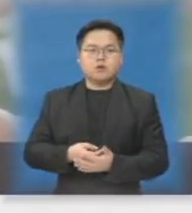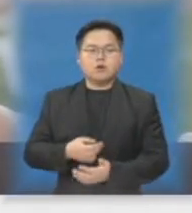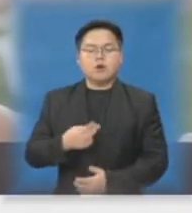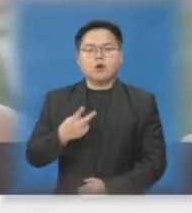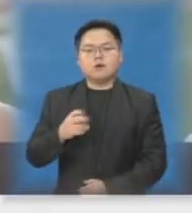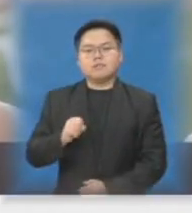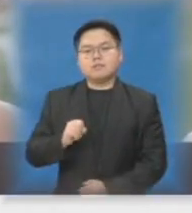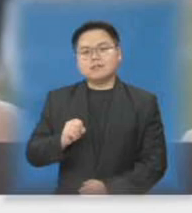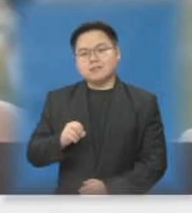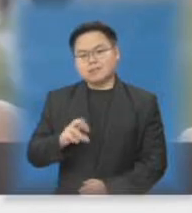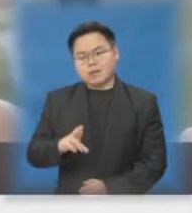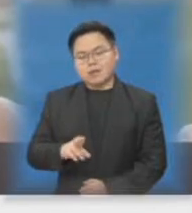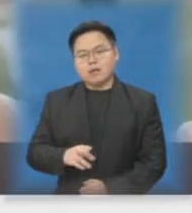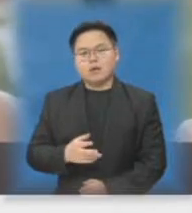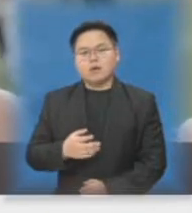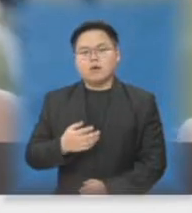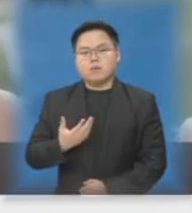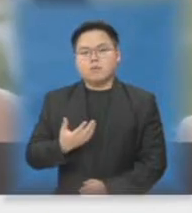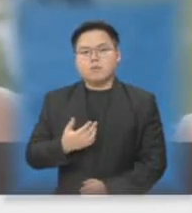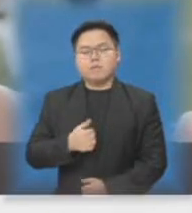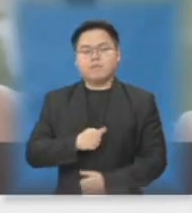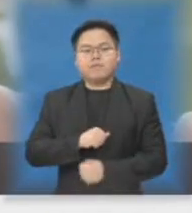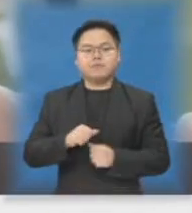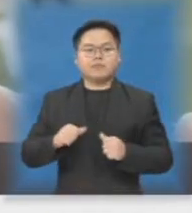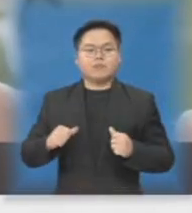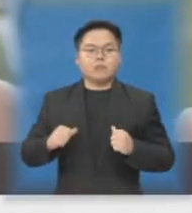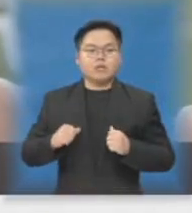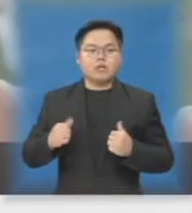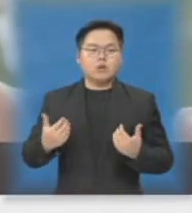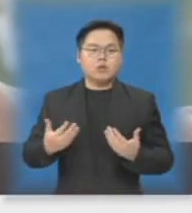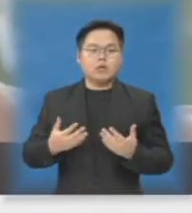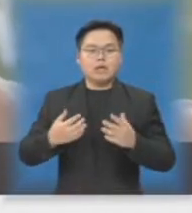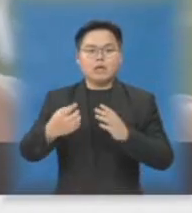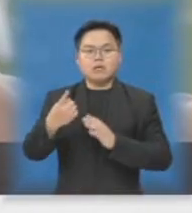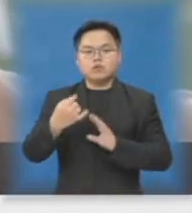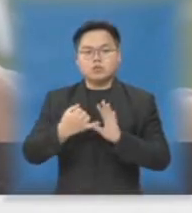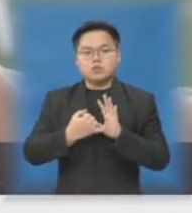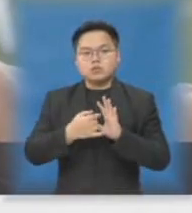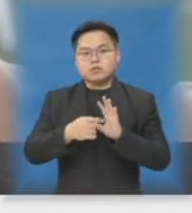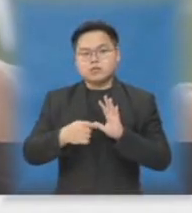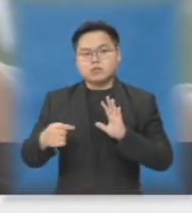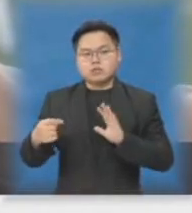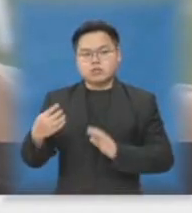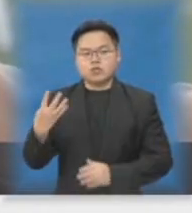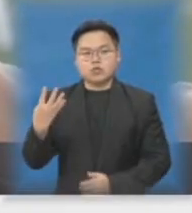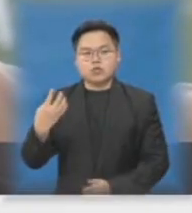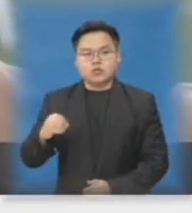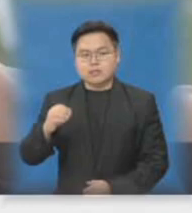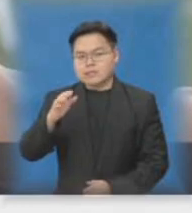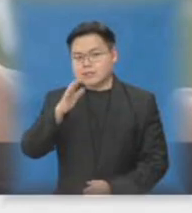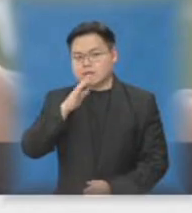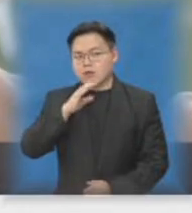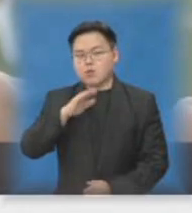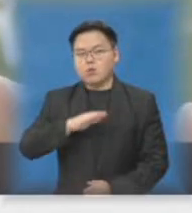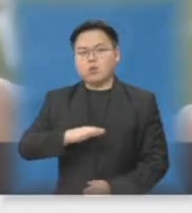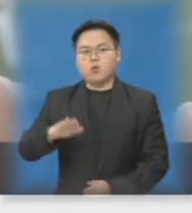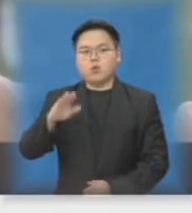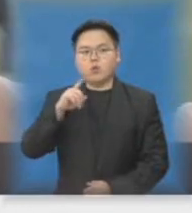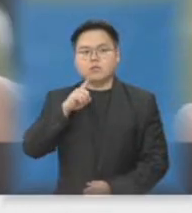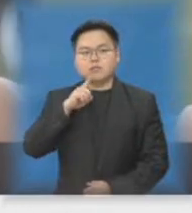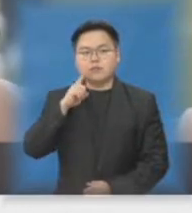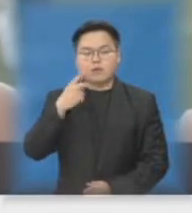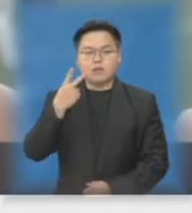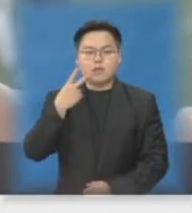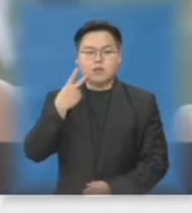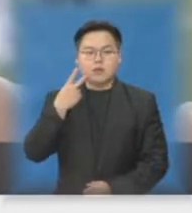2 сая орчим мянган иргэдэн бол одоо 16-аас 40 насны ийм хүүхэд залуучууд байгаа. За үүний